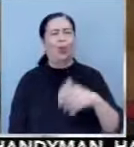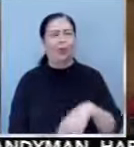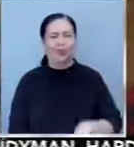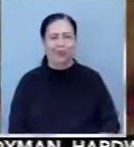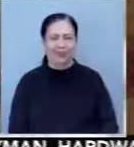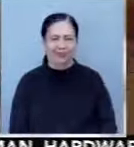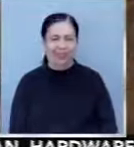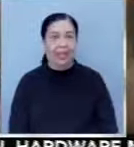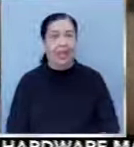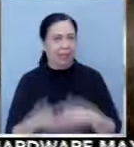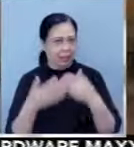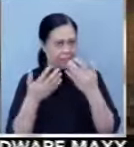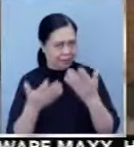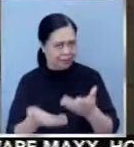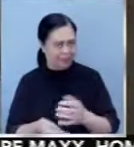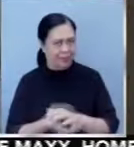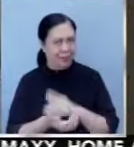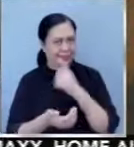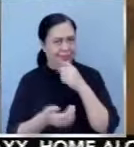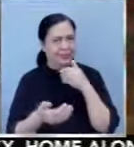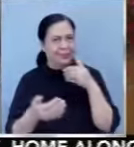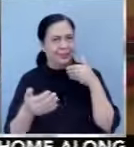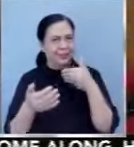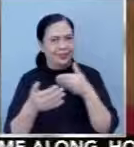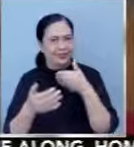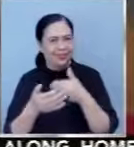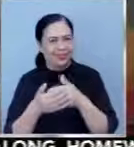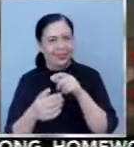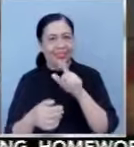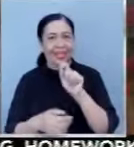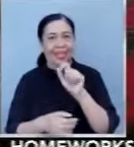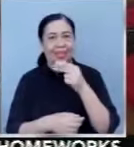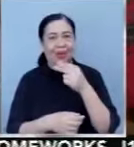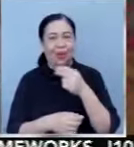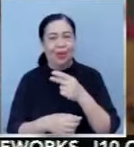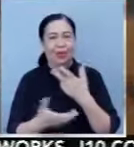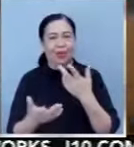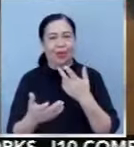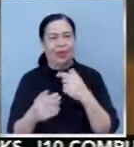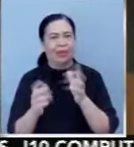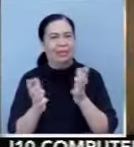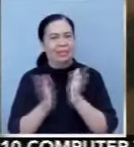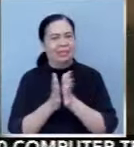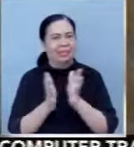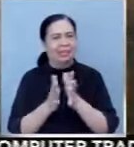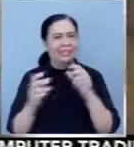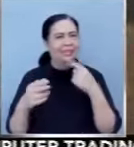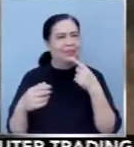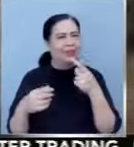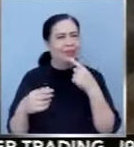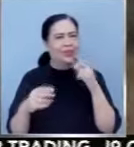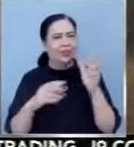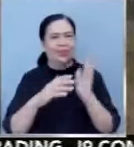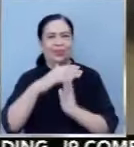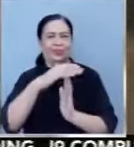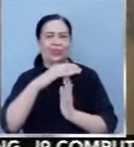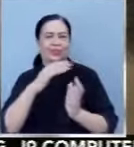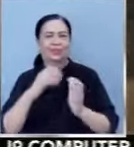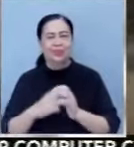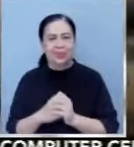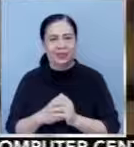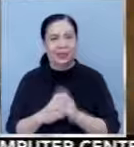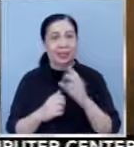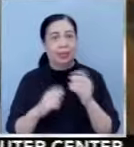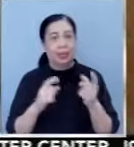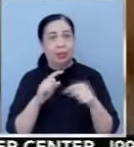Ayun naman. Eh, lumapit pa si Harris sa taho vendor nang marinig ang classic na pagtawag nito sa mga customer. At nang inulit